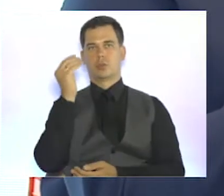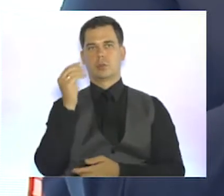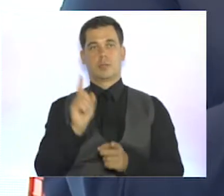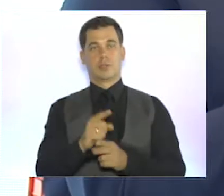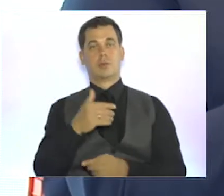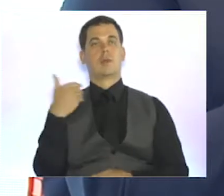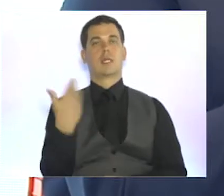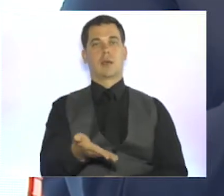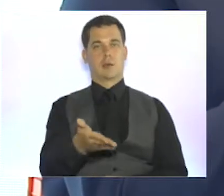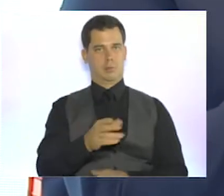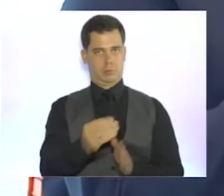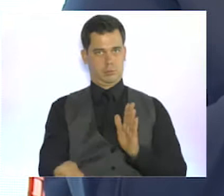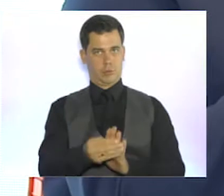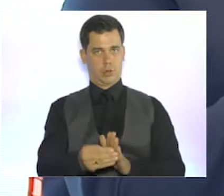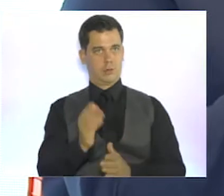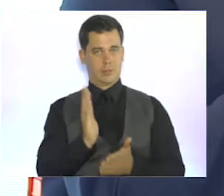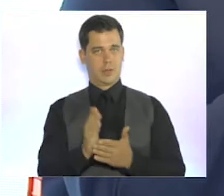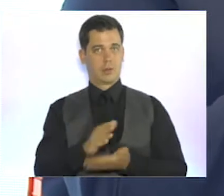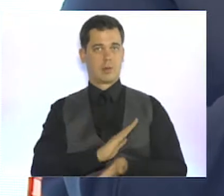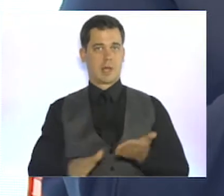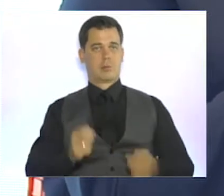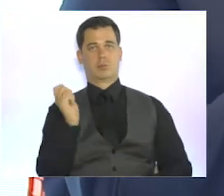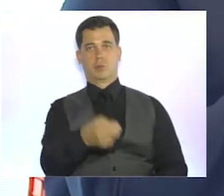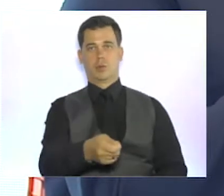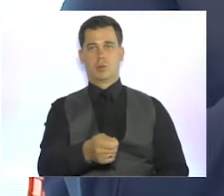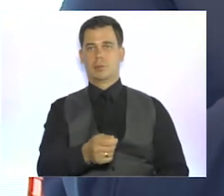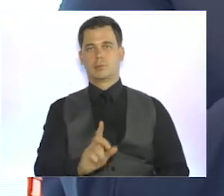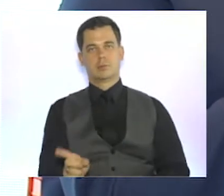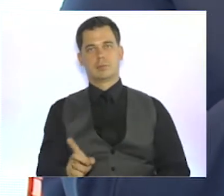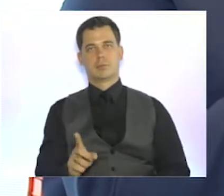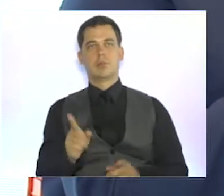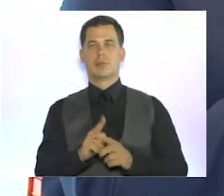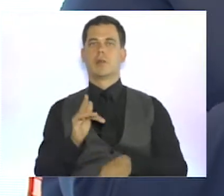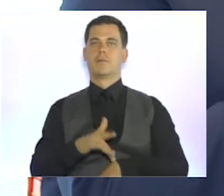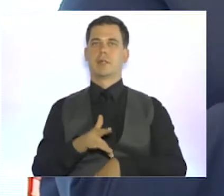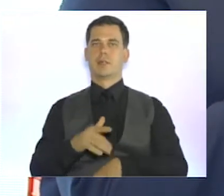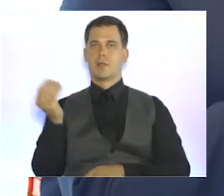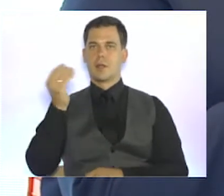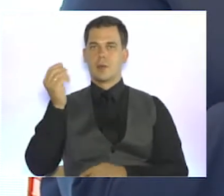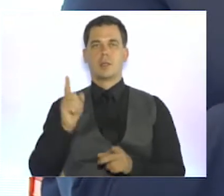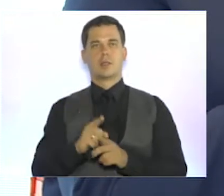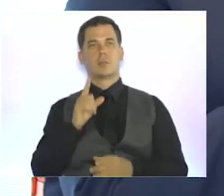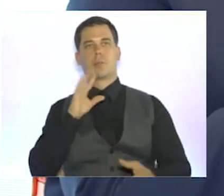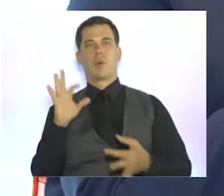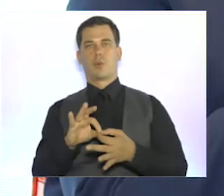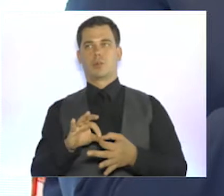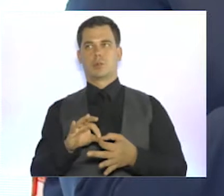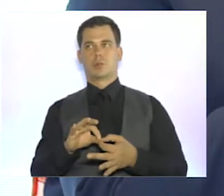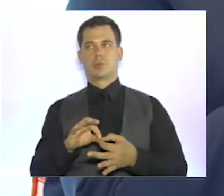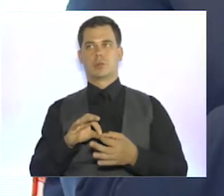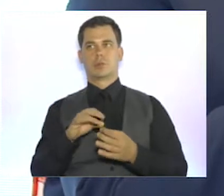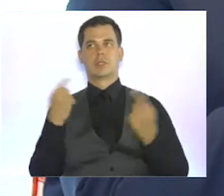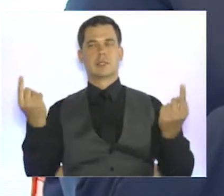się stypendium tylko, aby za same wyniki w nauce i połączone ewentualnie z